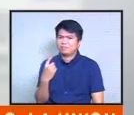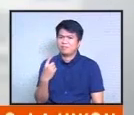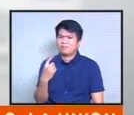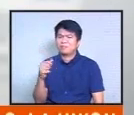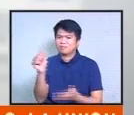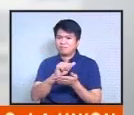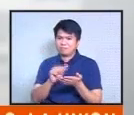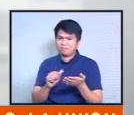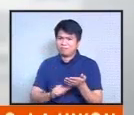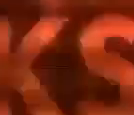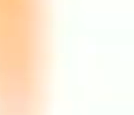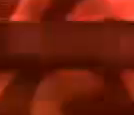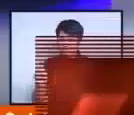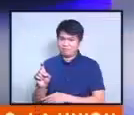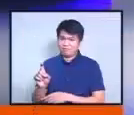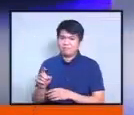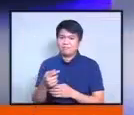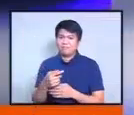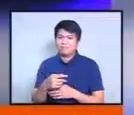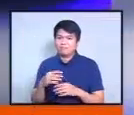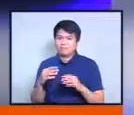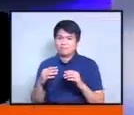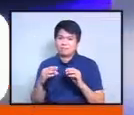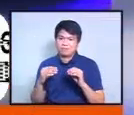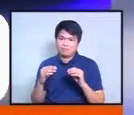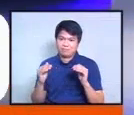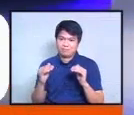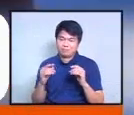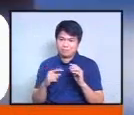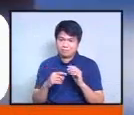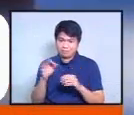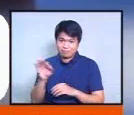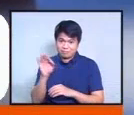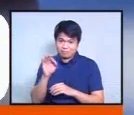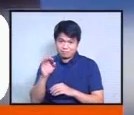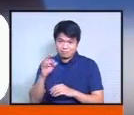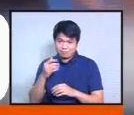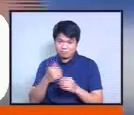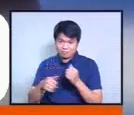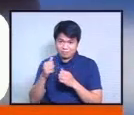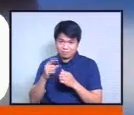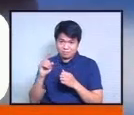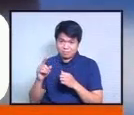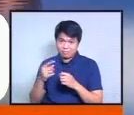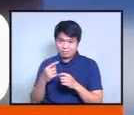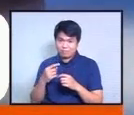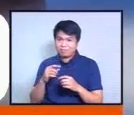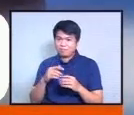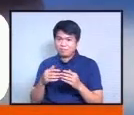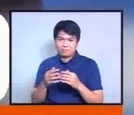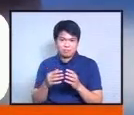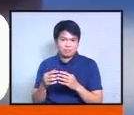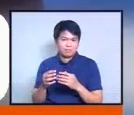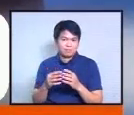ba kamo. Sa panayam ng The Chiefs nitong Biyernes, iginiit ng grupo na sa kabila ng mga batikos,